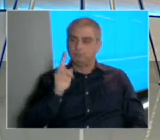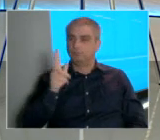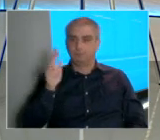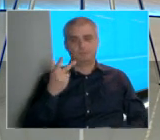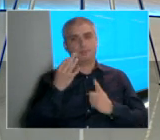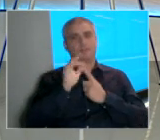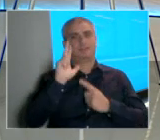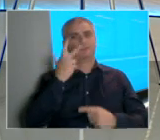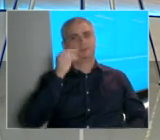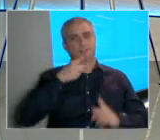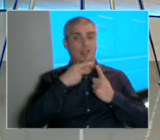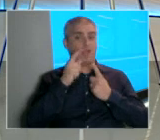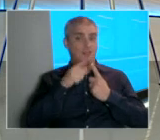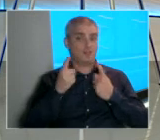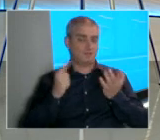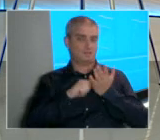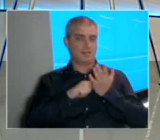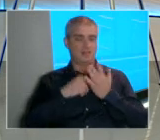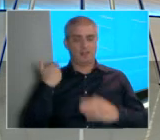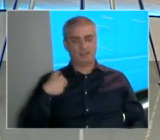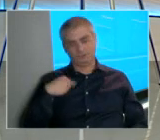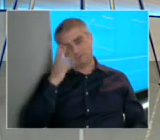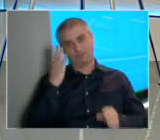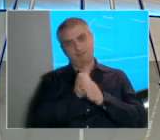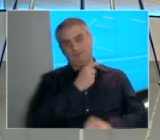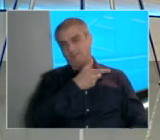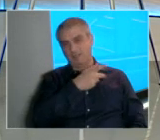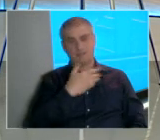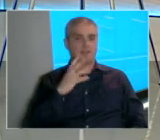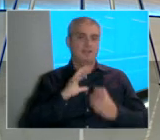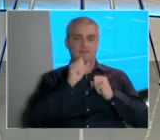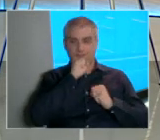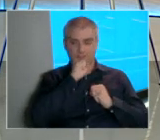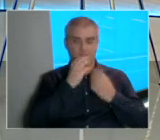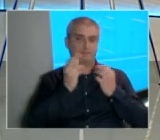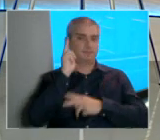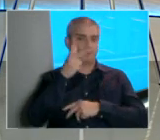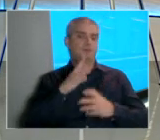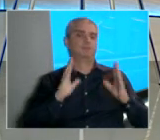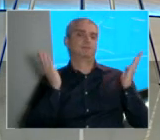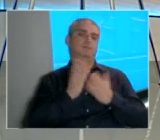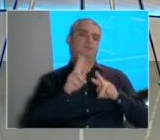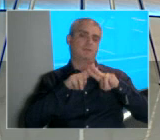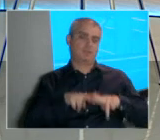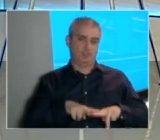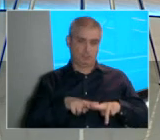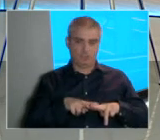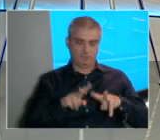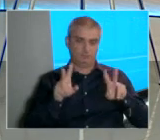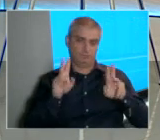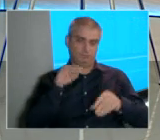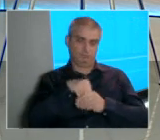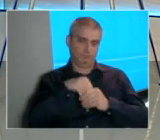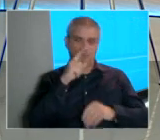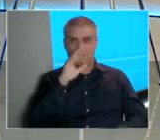של חנוכה, כי קריית שמונה ניצחה את כפר סבא 3-0 במשחק חוץ. באר שבע נשארת עדיין בתמונה